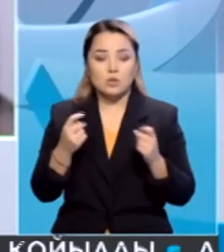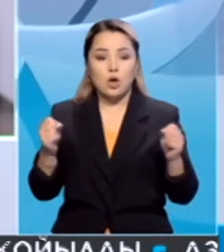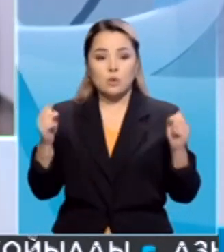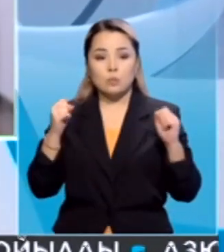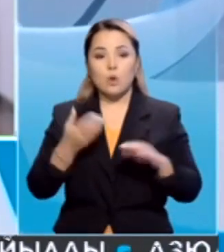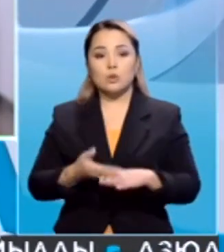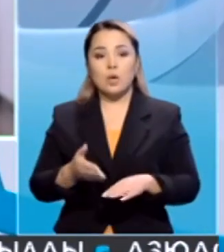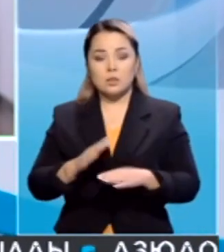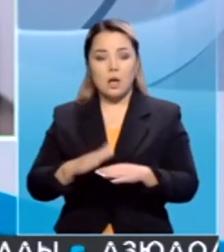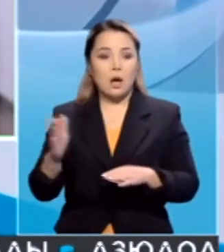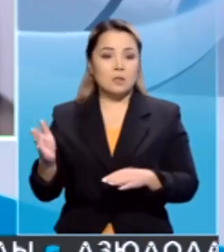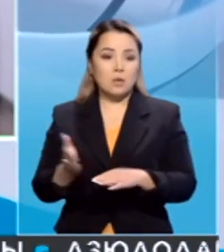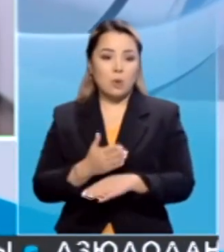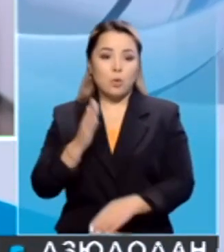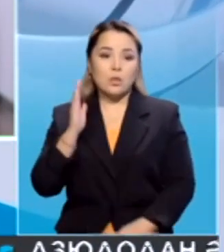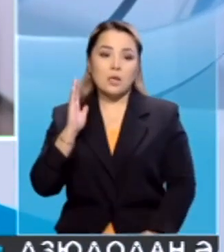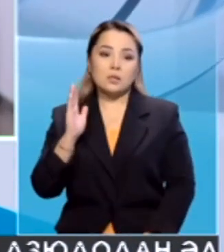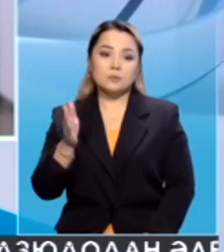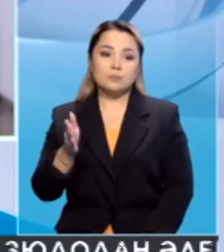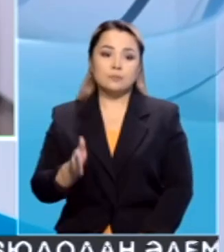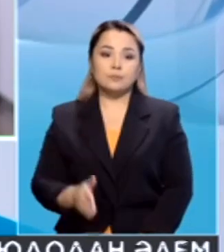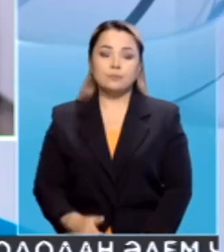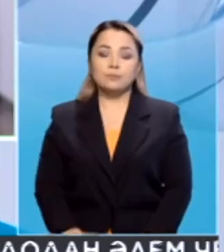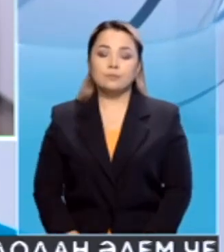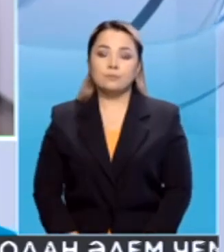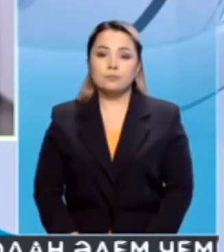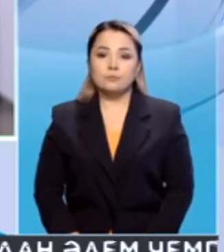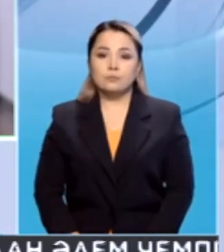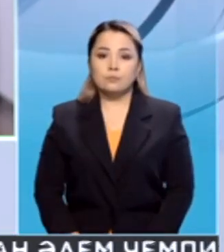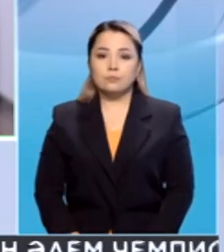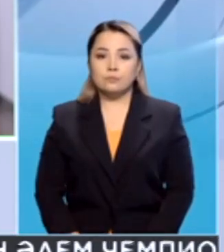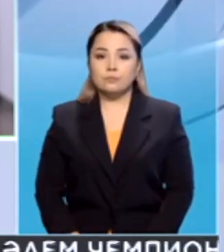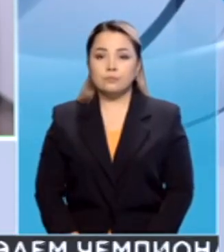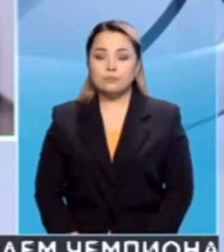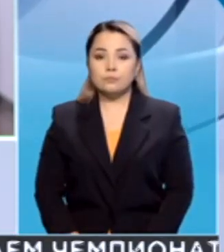спорт түрлері алынып тасталмақ. Мендегі бар ақпарат осы. Ақерке, рахмет, Асылбек.